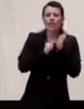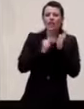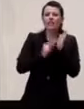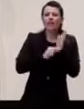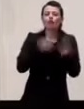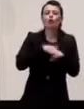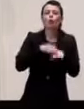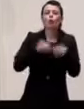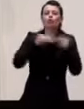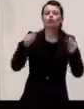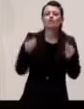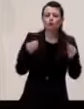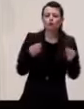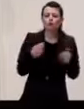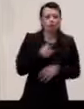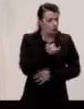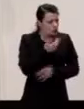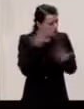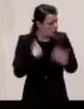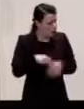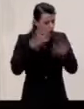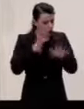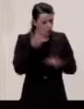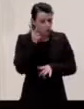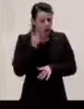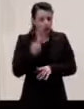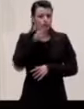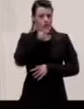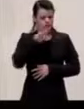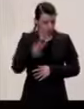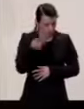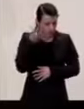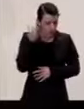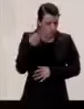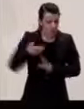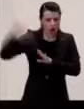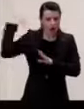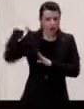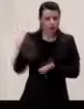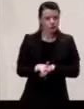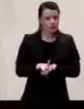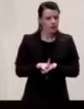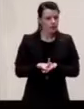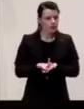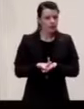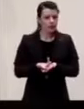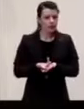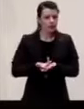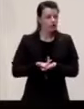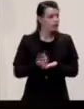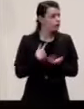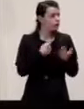un'indicazione sull'uso dei dispositivi? Certo. 8 marzo, gliel'ho detto, 23 febbraio, cioè la prima sull'uso delle...